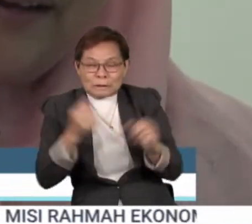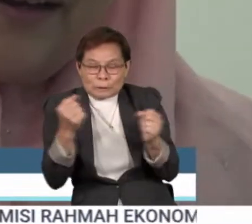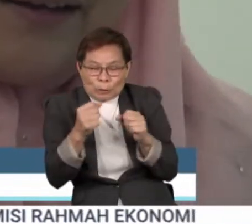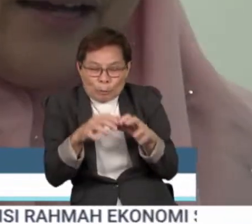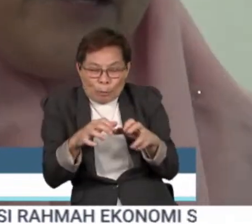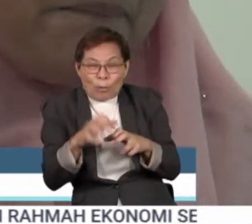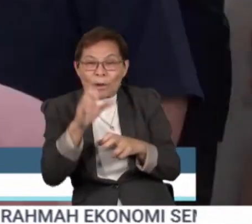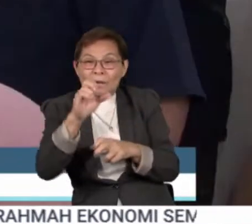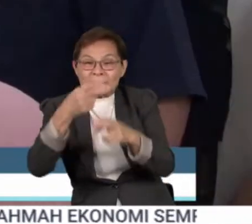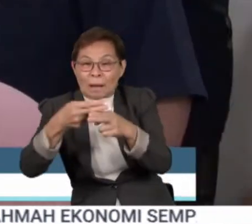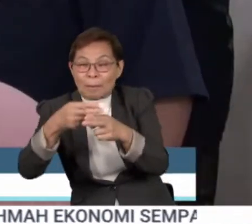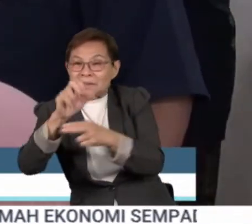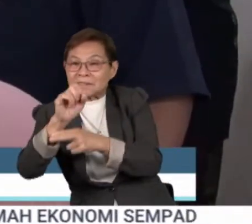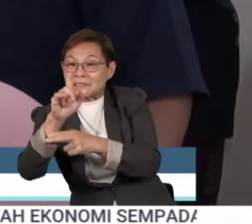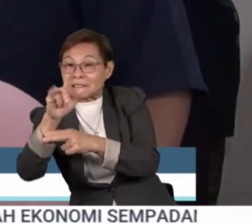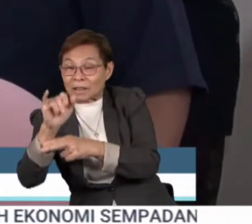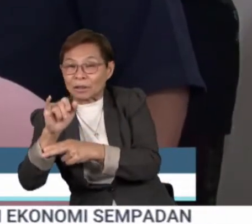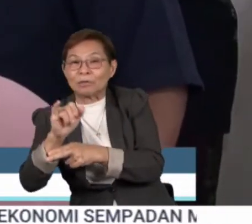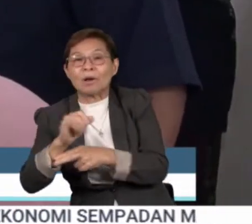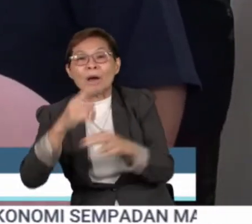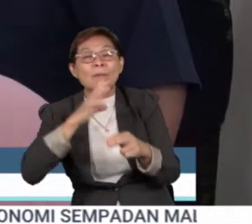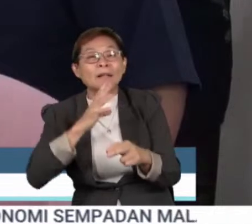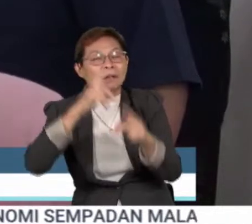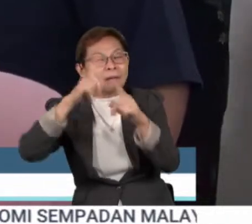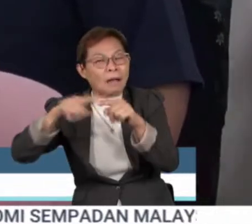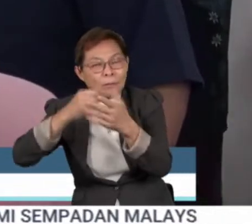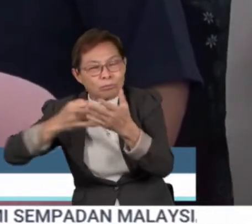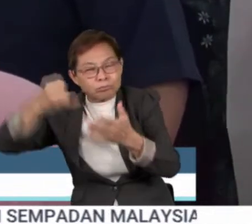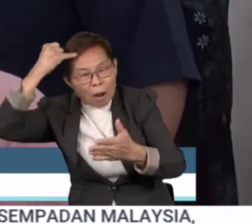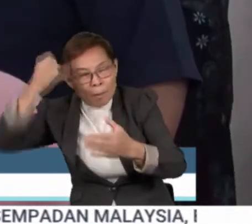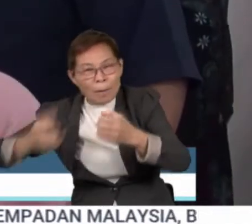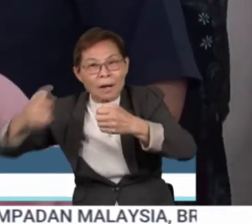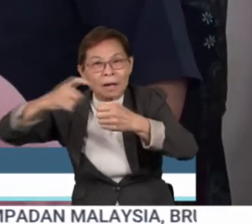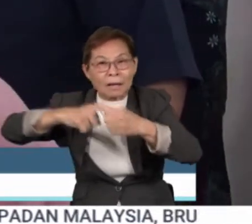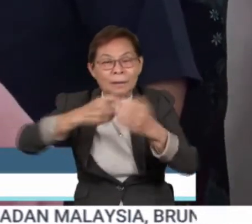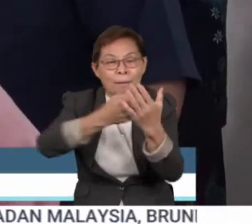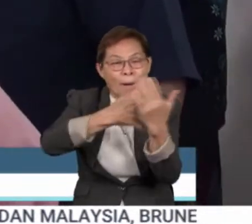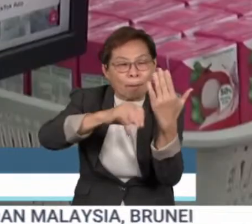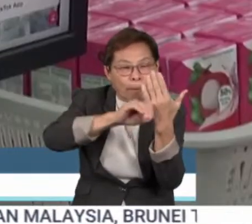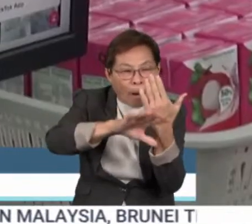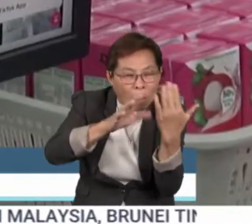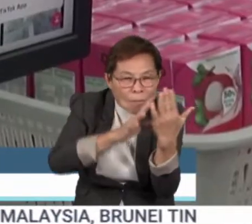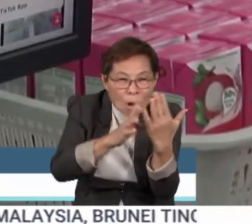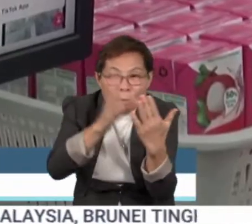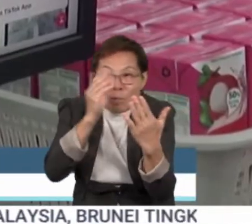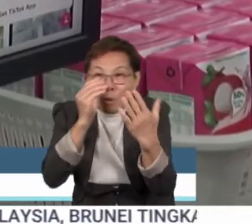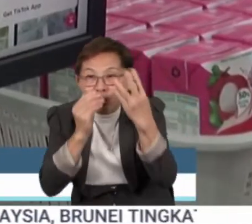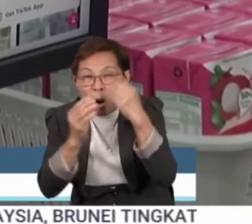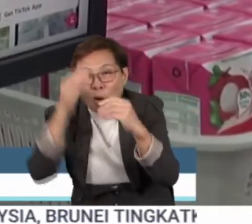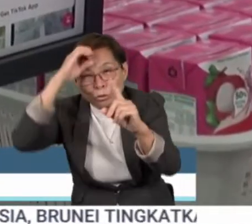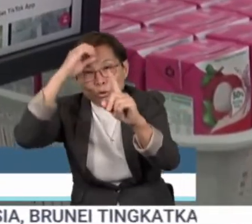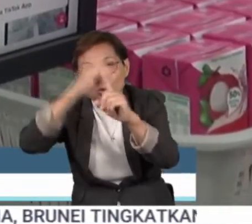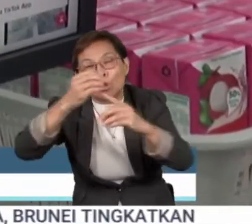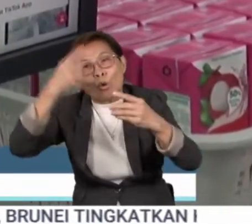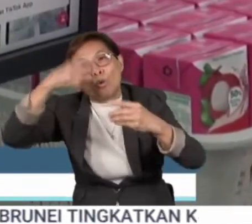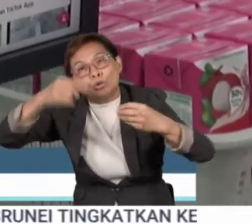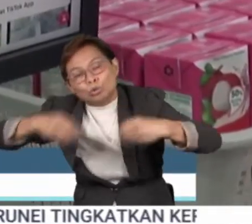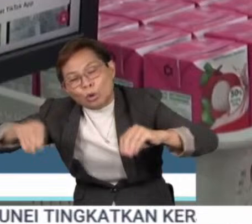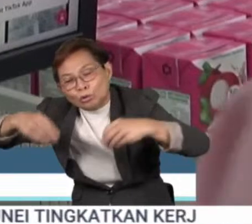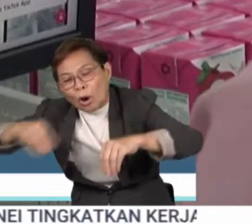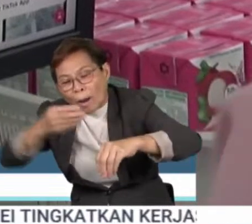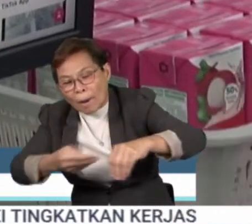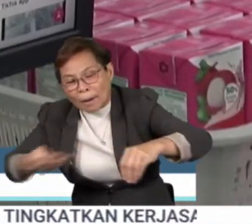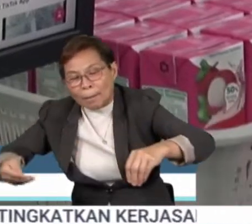Siti Juriah Muhammad berkata pelbagai ilmu berkaitan media sosial dipelajarinya khusus bagi tujuan memasarkan